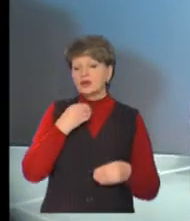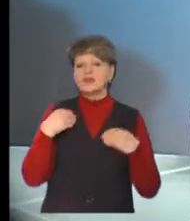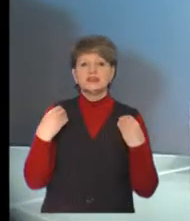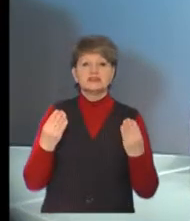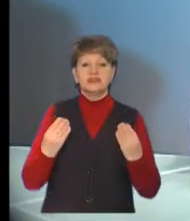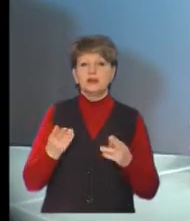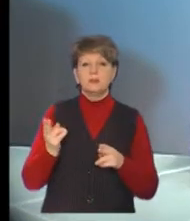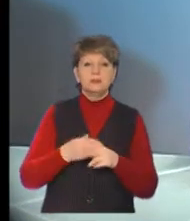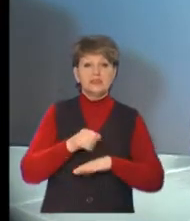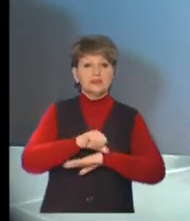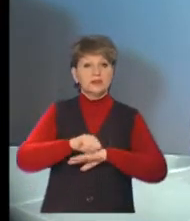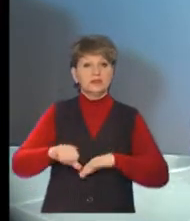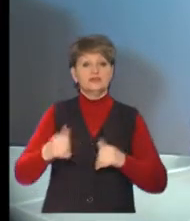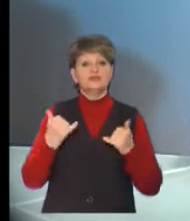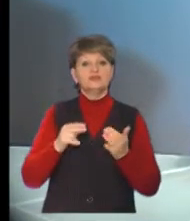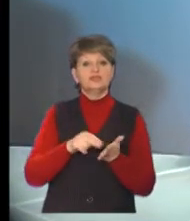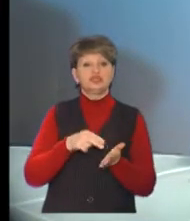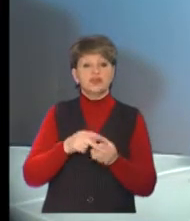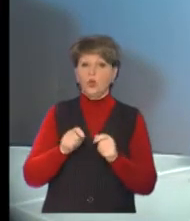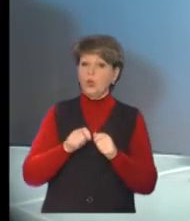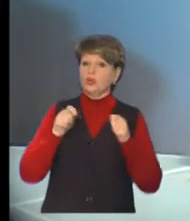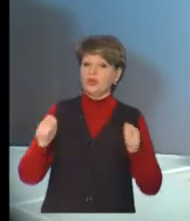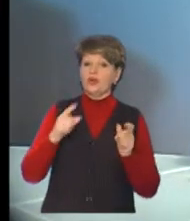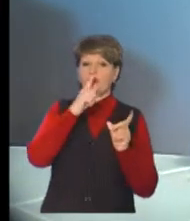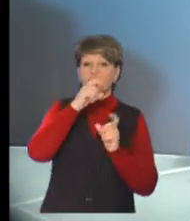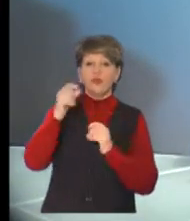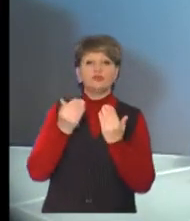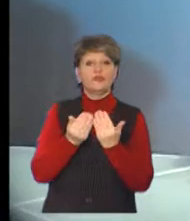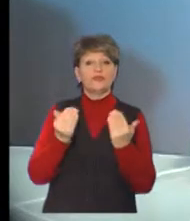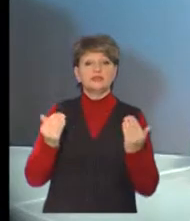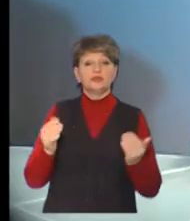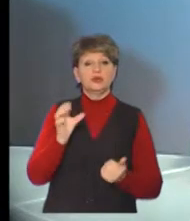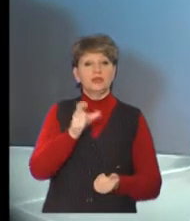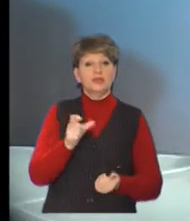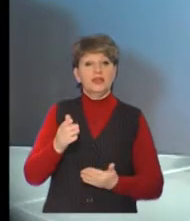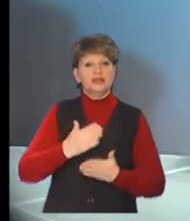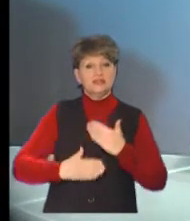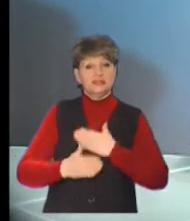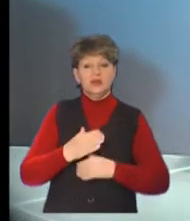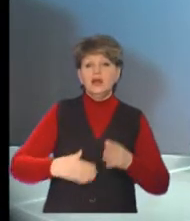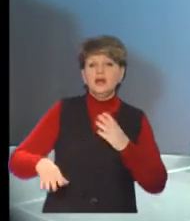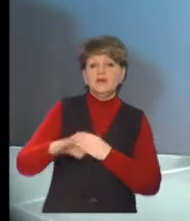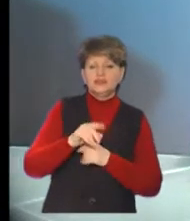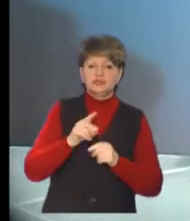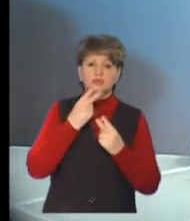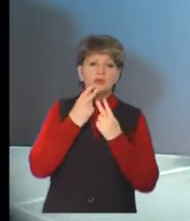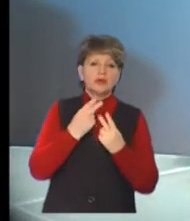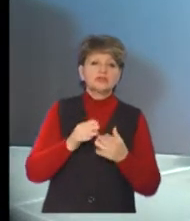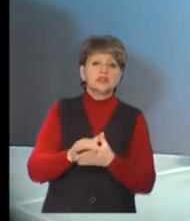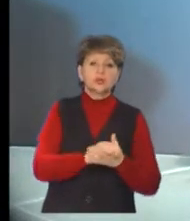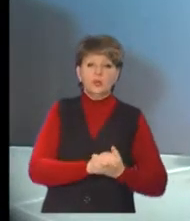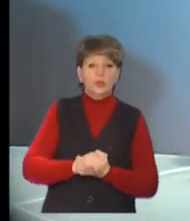Краса без кордонів. У галереї народного мистецтва в Черкасах відкрили фотовиставку про людей з інвалідністю. Все, аби